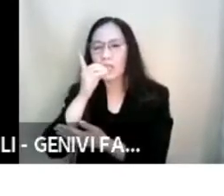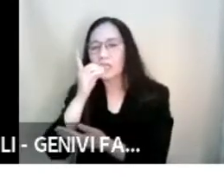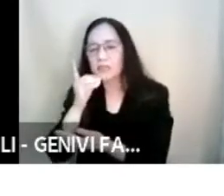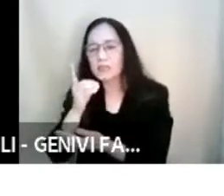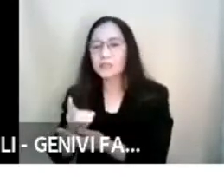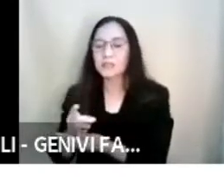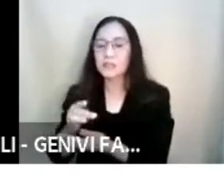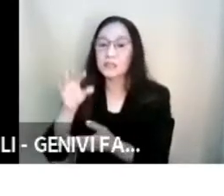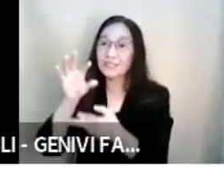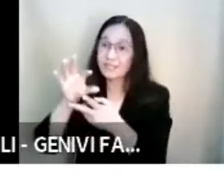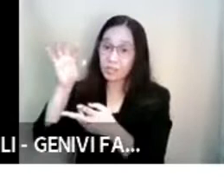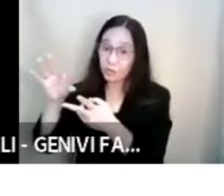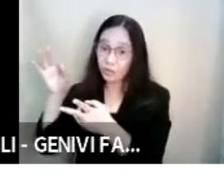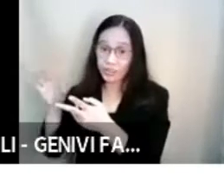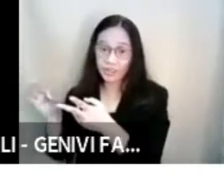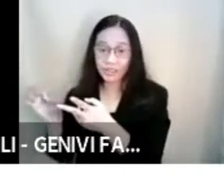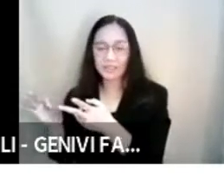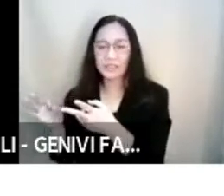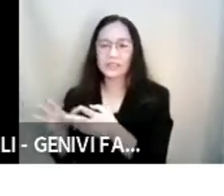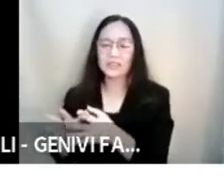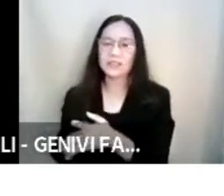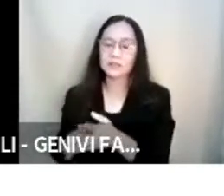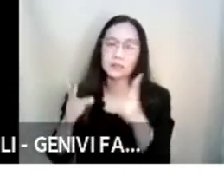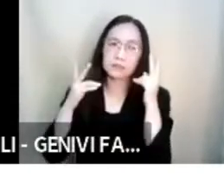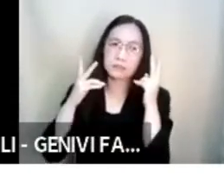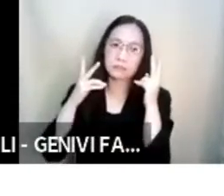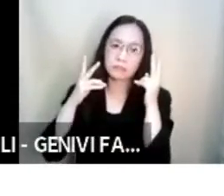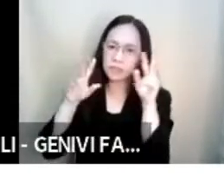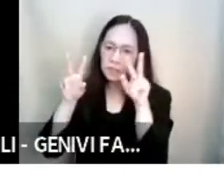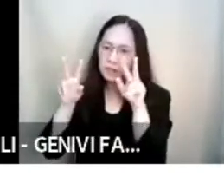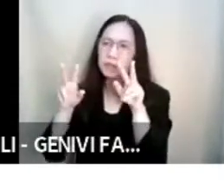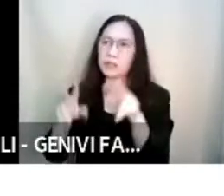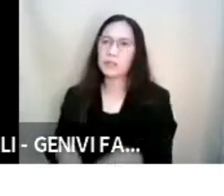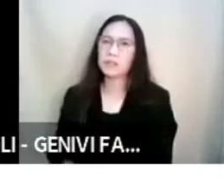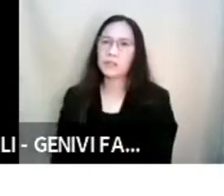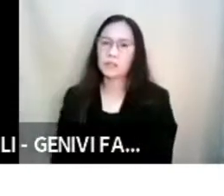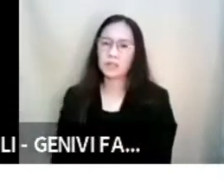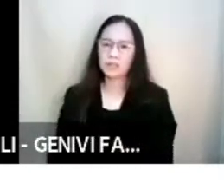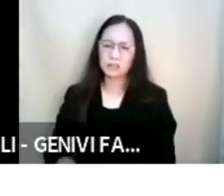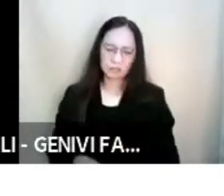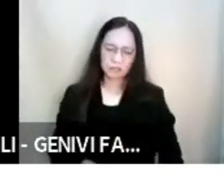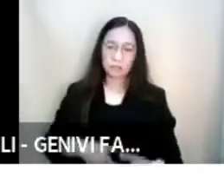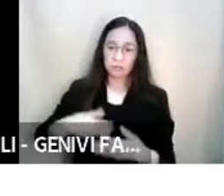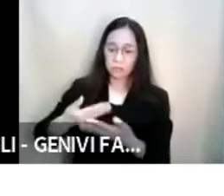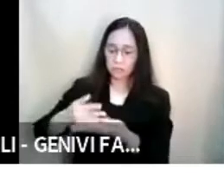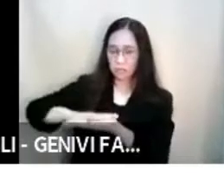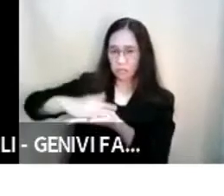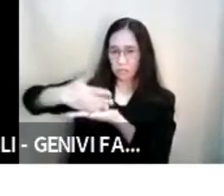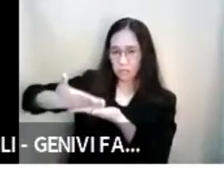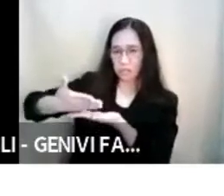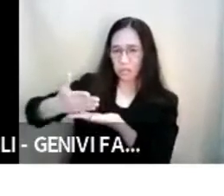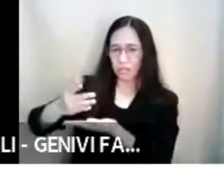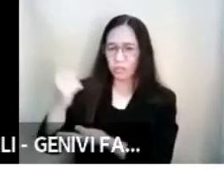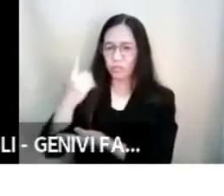Choices come into play, and then yung pagtingin mo, no? Ito lang pala yung nasa wallet ko. I only have